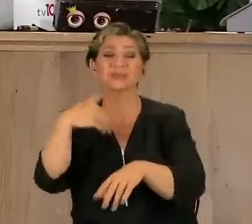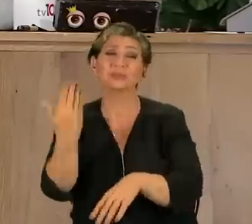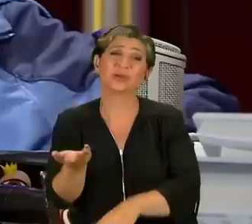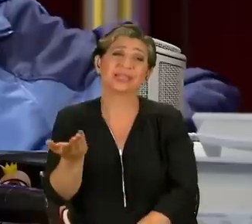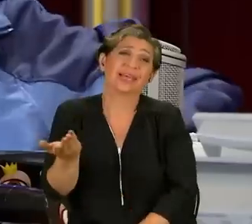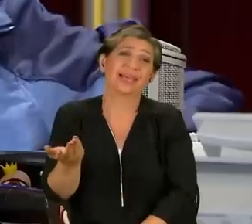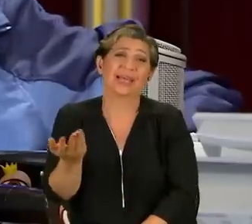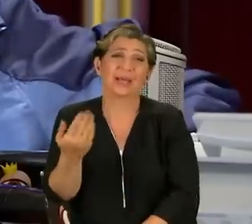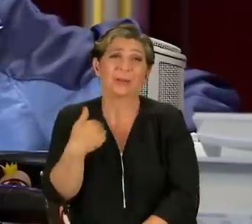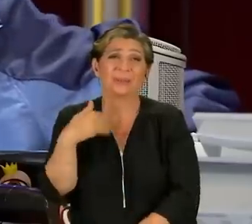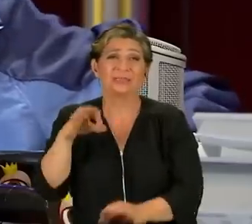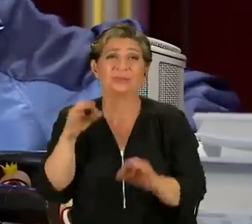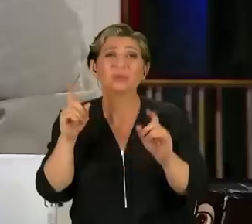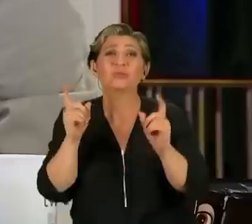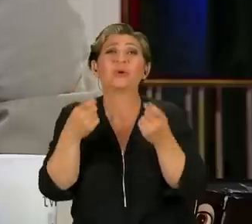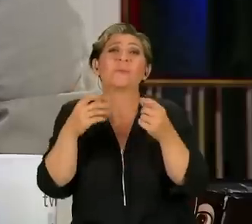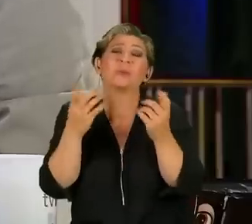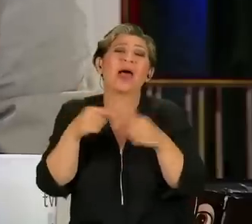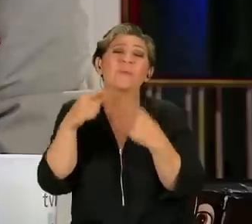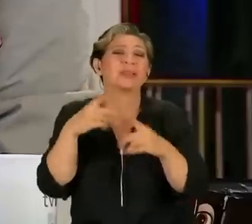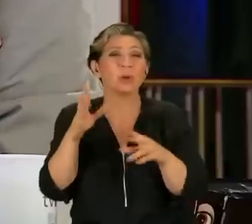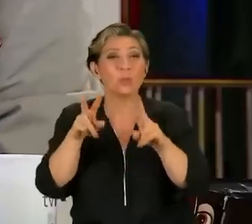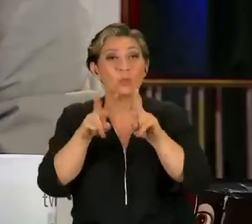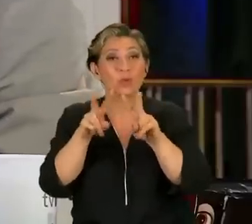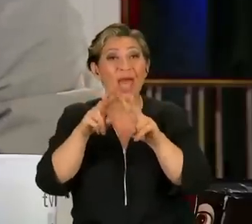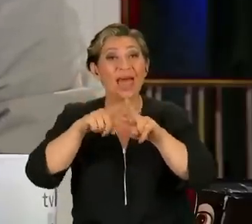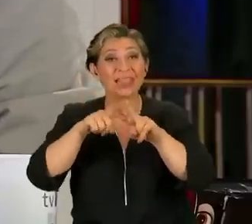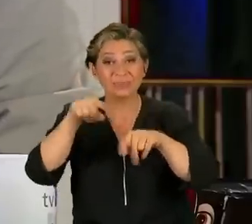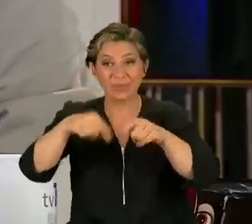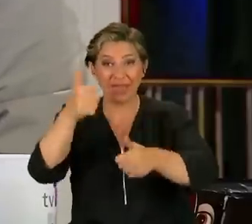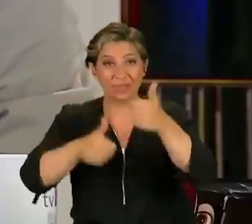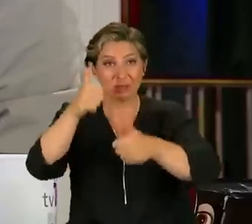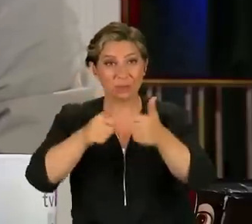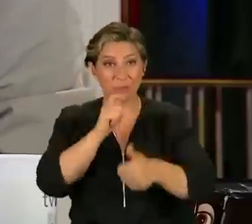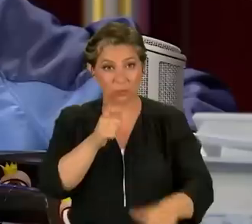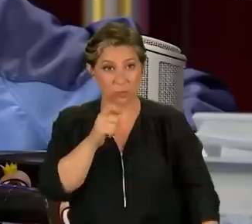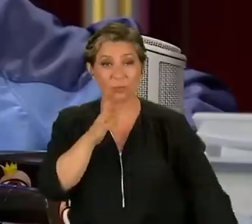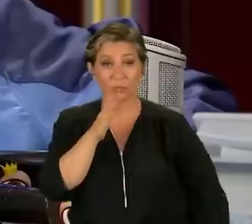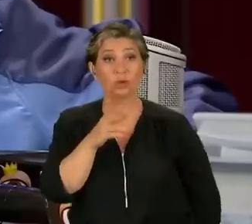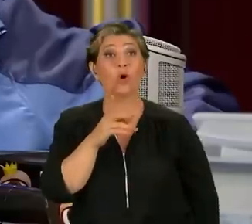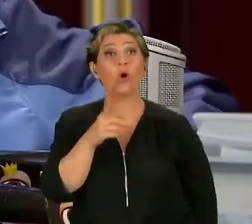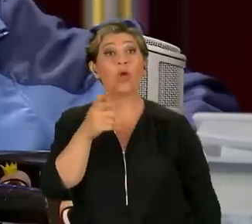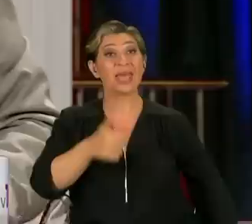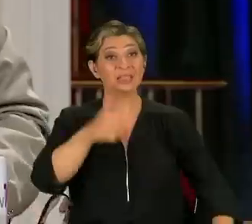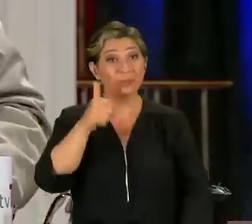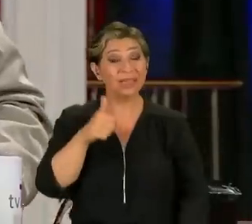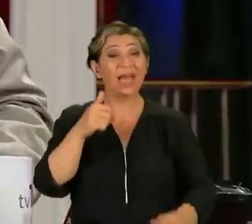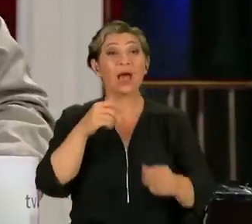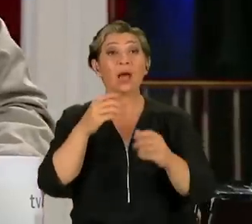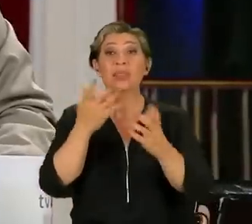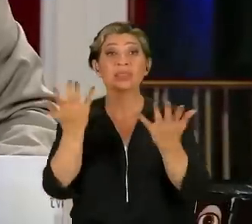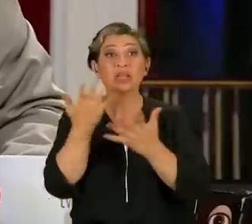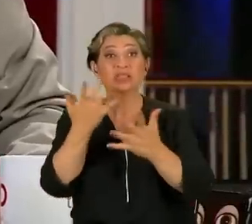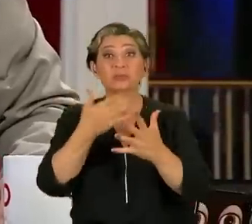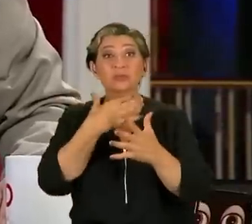saatten sonra da ben şimdi üstünde durmadım. Şey Müge Anlı yarışma sunuyor şimdi, biliyor musun? Evet Müge evet. Müge Anlı yarışma sunuyor ama o